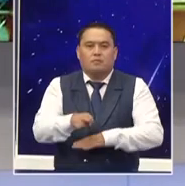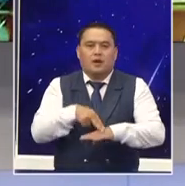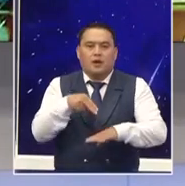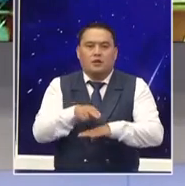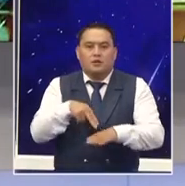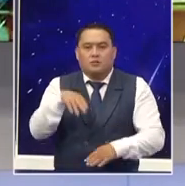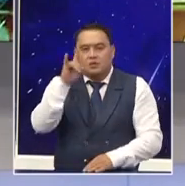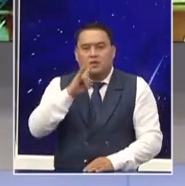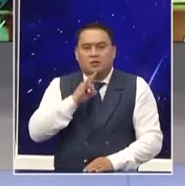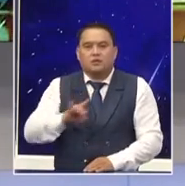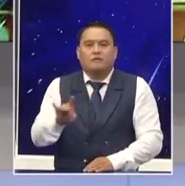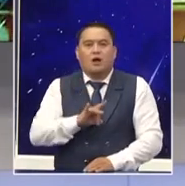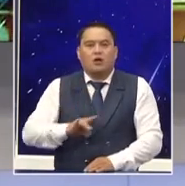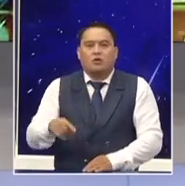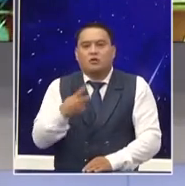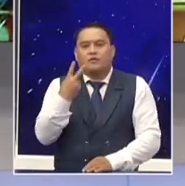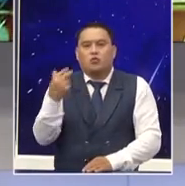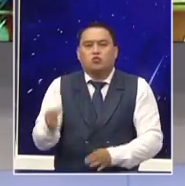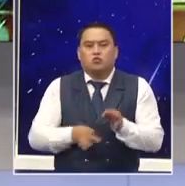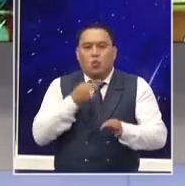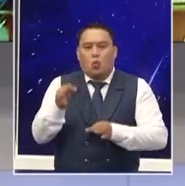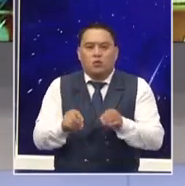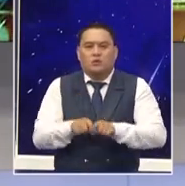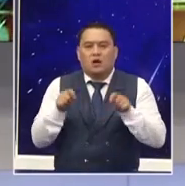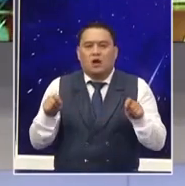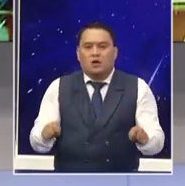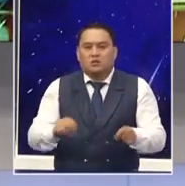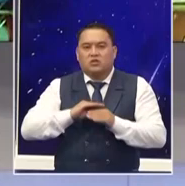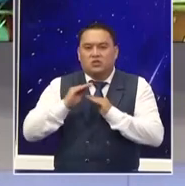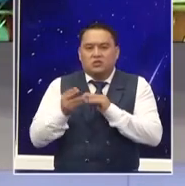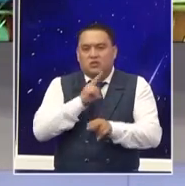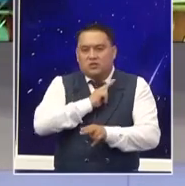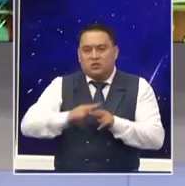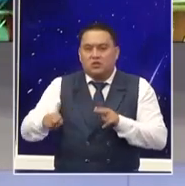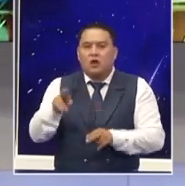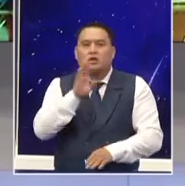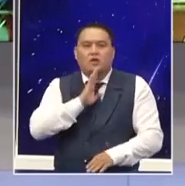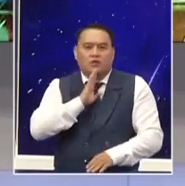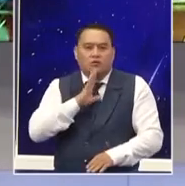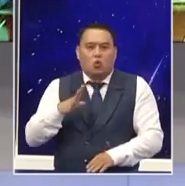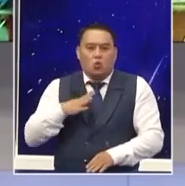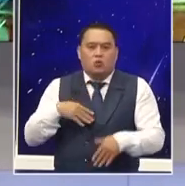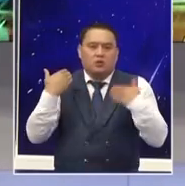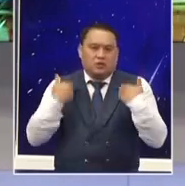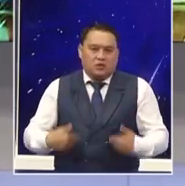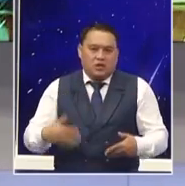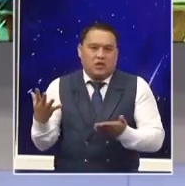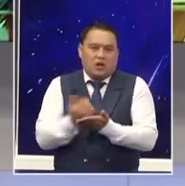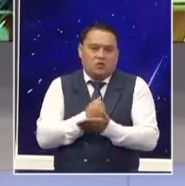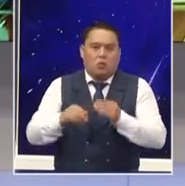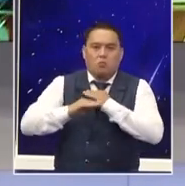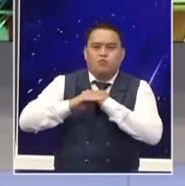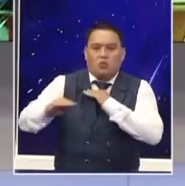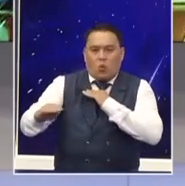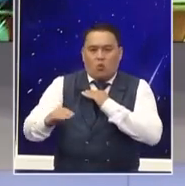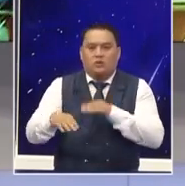Полицейские Имбекши-Казахского района в течение 2 суток раскрыли дело о таинственном исчезновении молодой девушки. Ее труп обнаружили в поле. Чуть позже